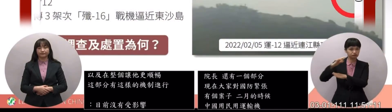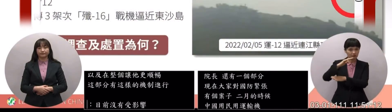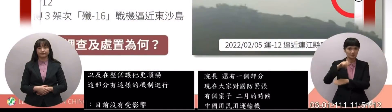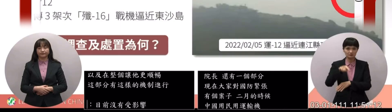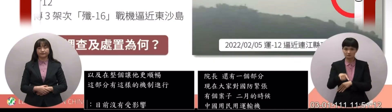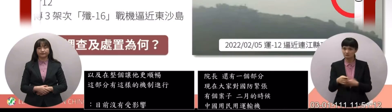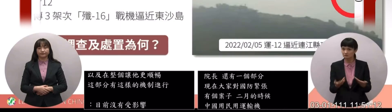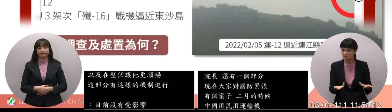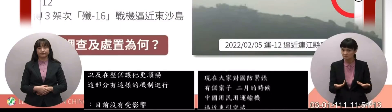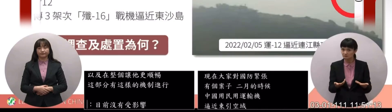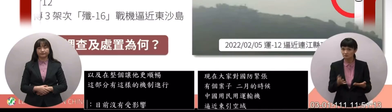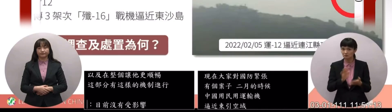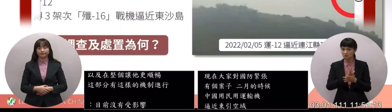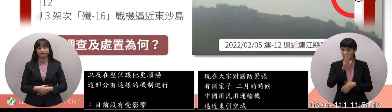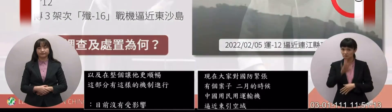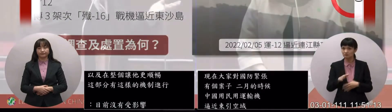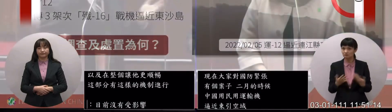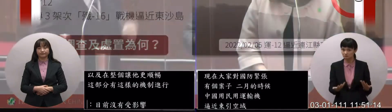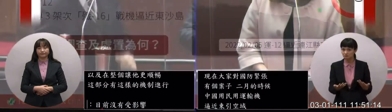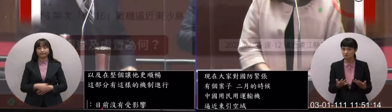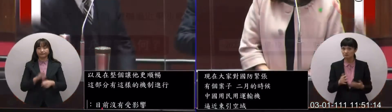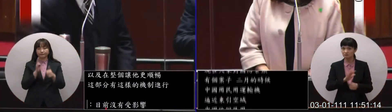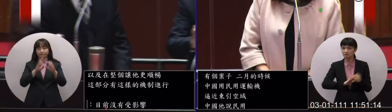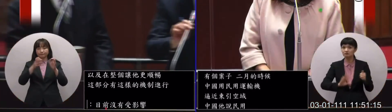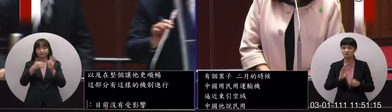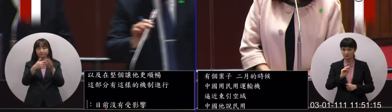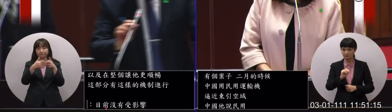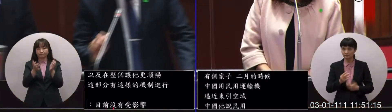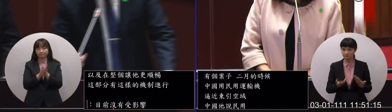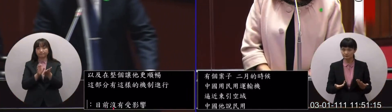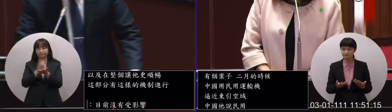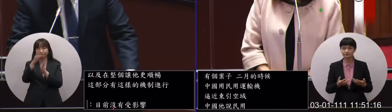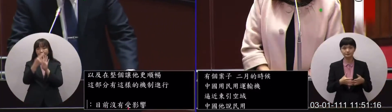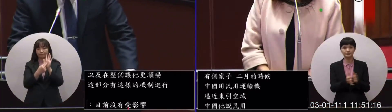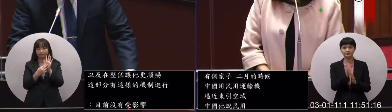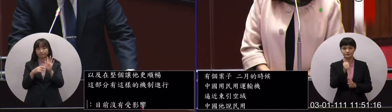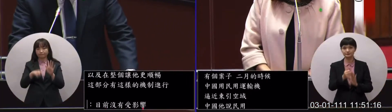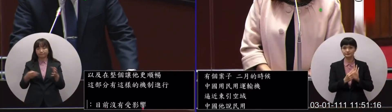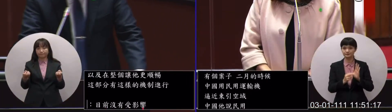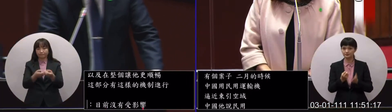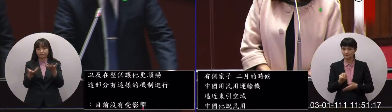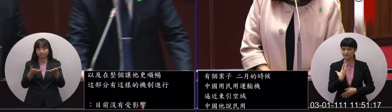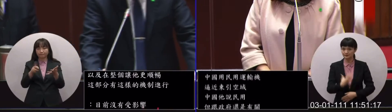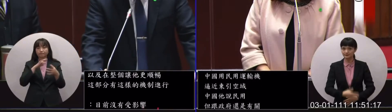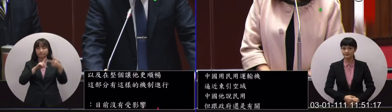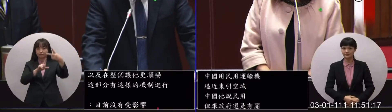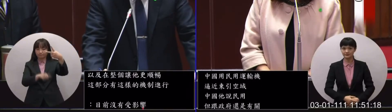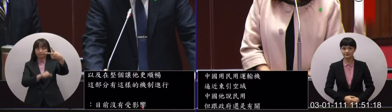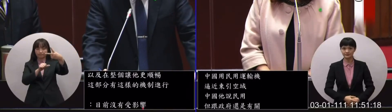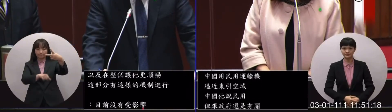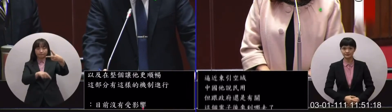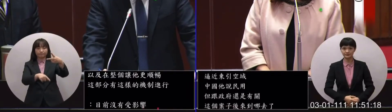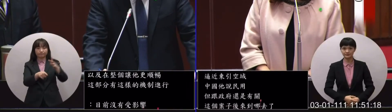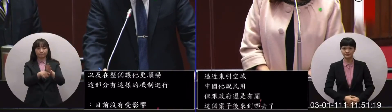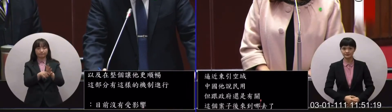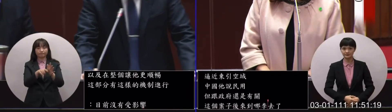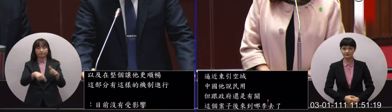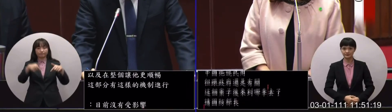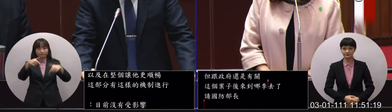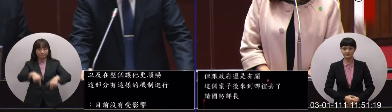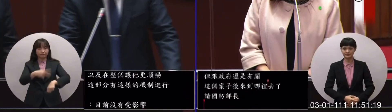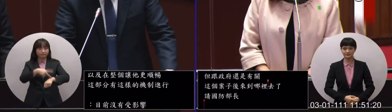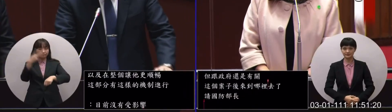去了？是不是可以请问？ 好，我请国防部给你报告。 好，麻烦部长。 这件事情发生在那个2月5号啊，其实下午